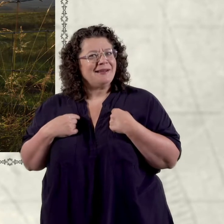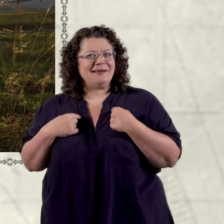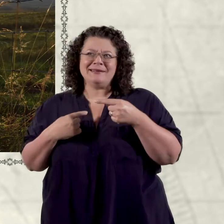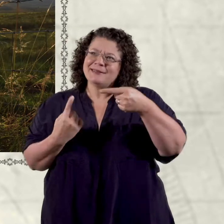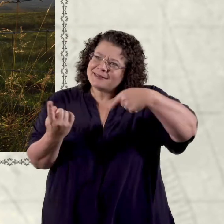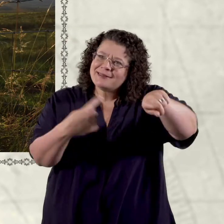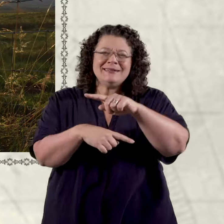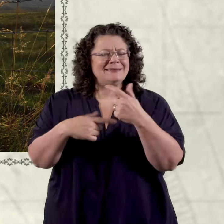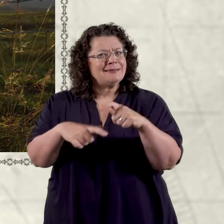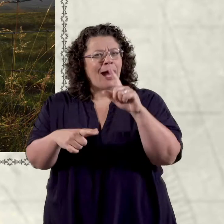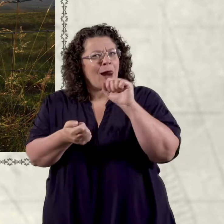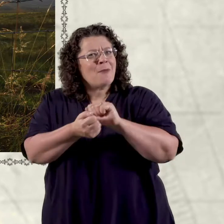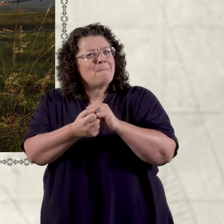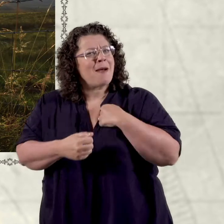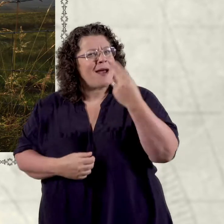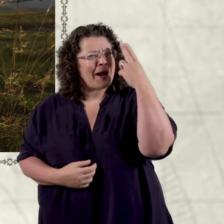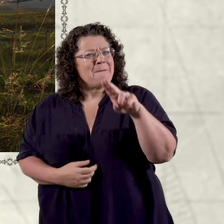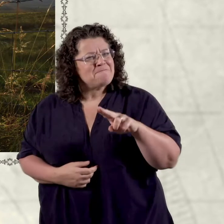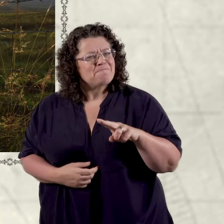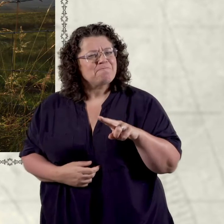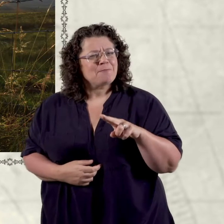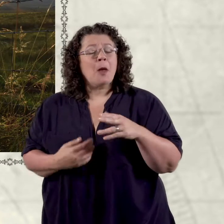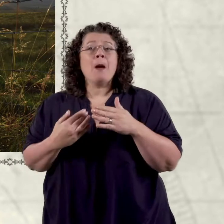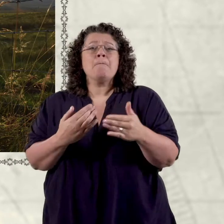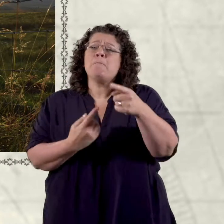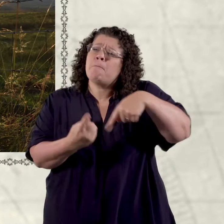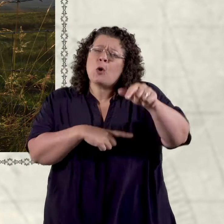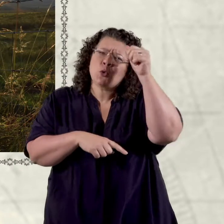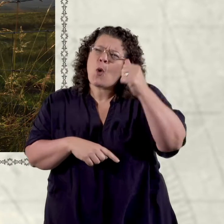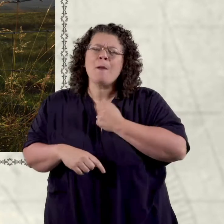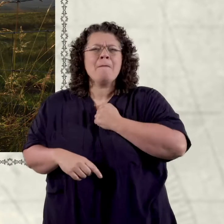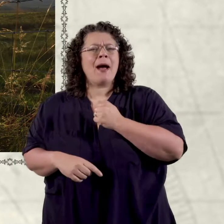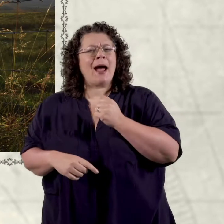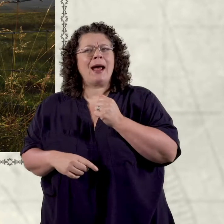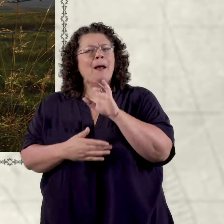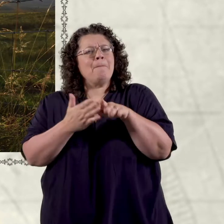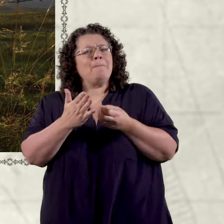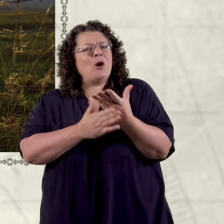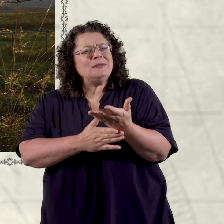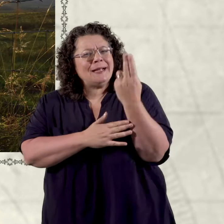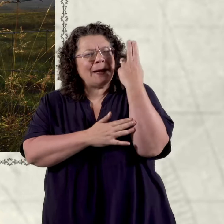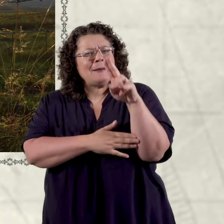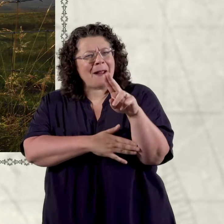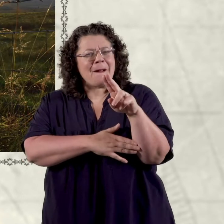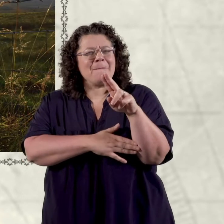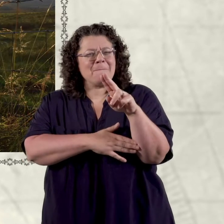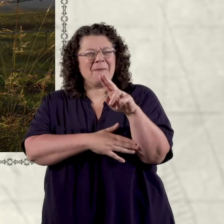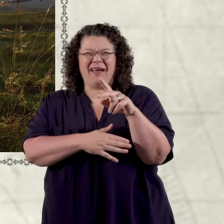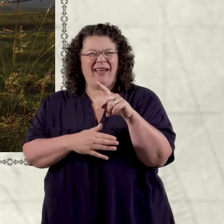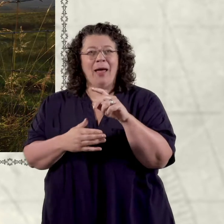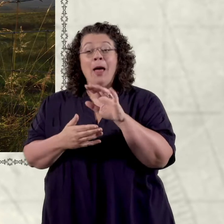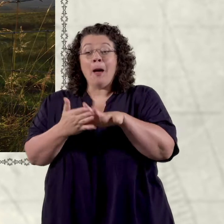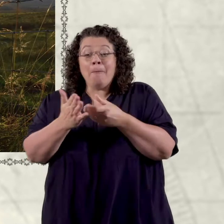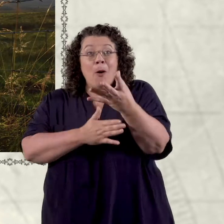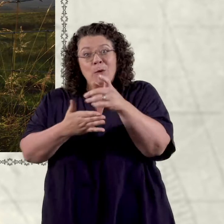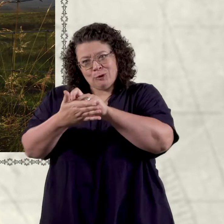pobl yn dal i gofio'n hanes i. Mae pobl yn fadnabod i fel arfer wrth yn enw barddol. Wch chi, yr enw fyddai'n rhoi ar ddiwedd yng ngherddi